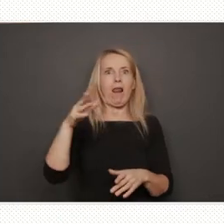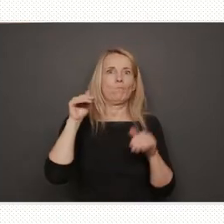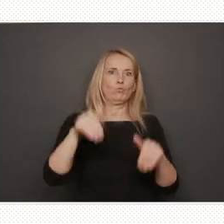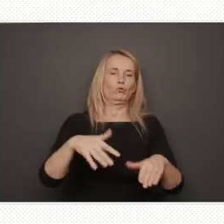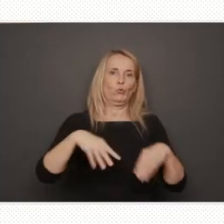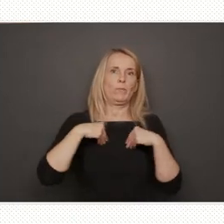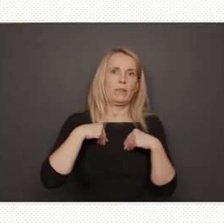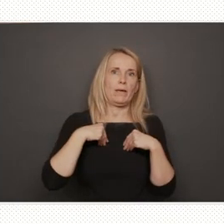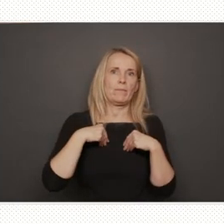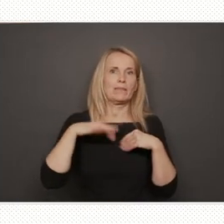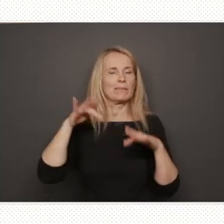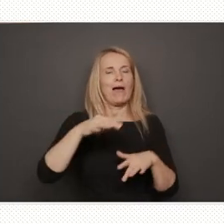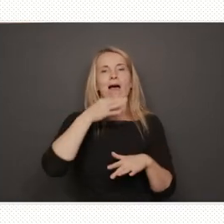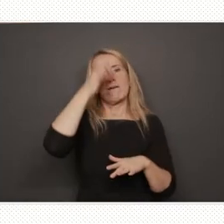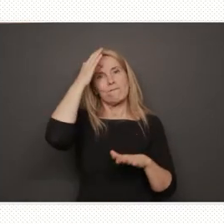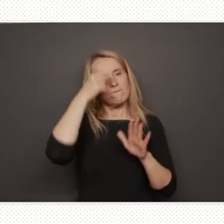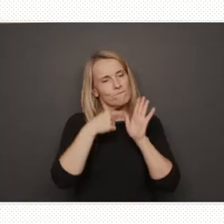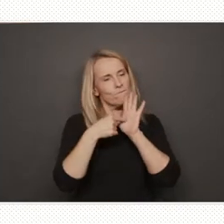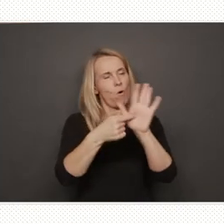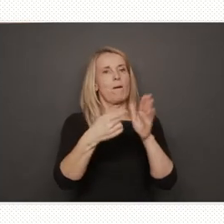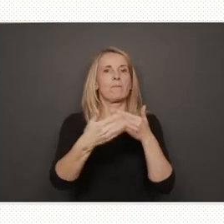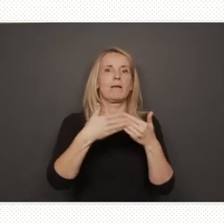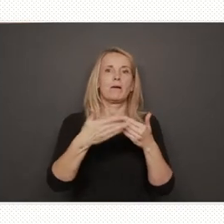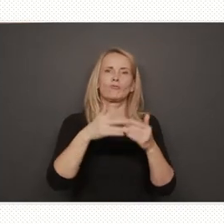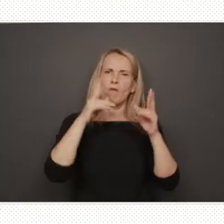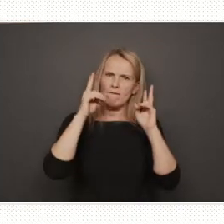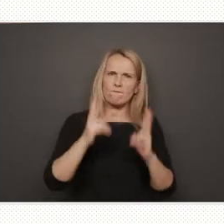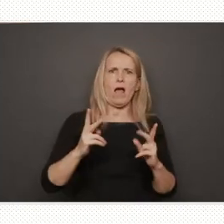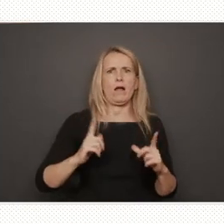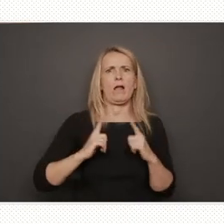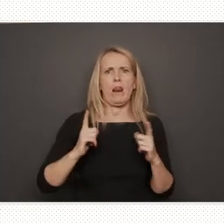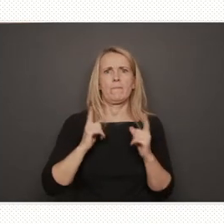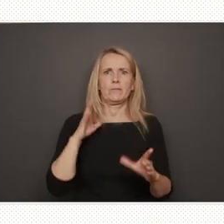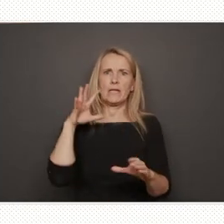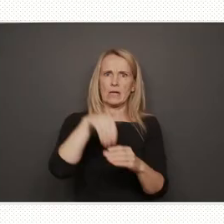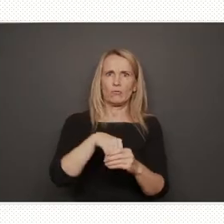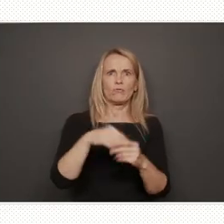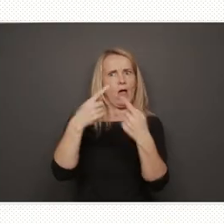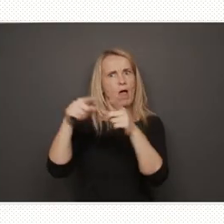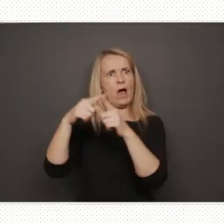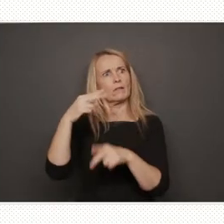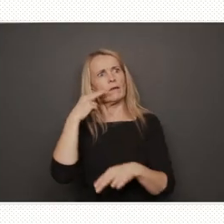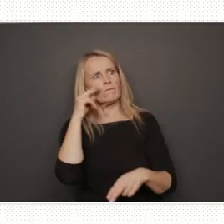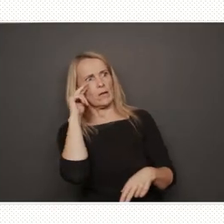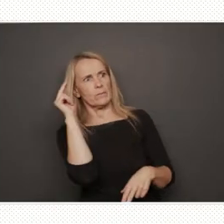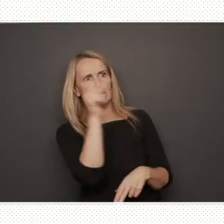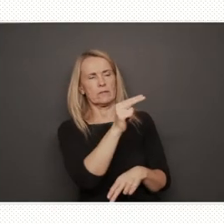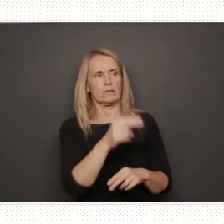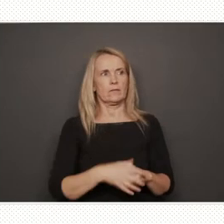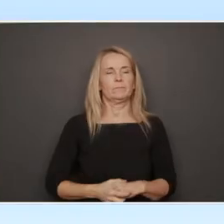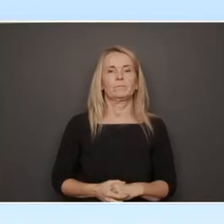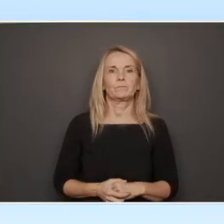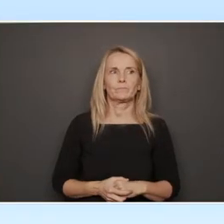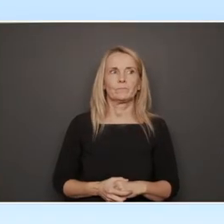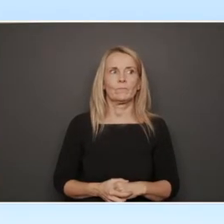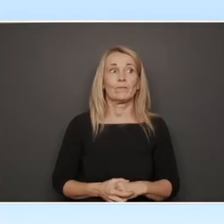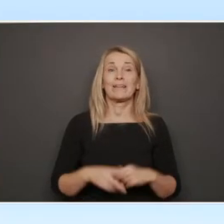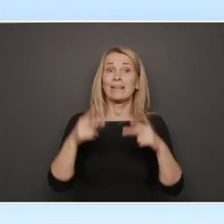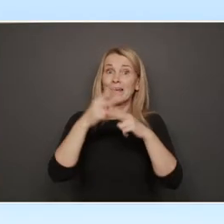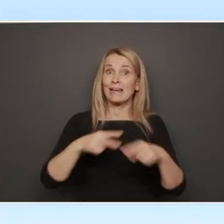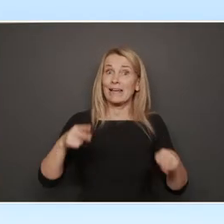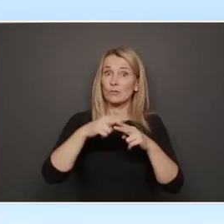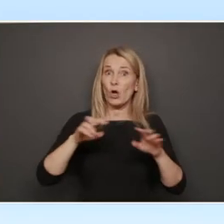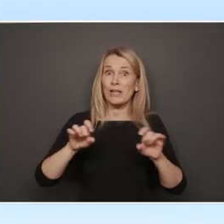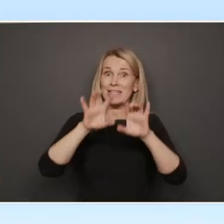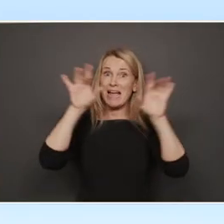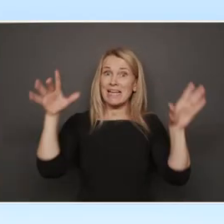und dient als vorbildliches Beispiel für gelebte Inklusion für andere Unternehmen. Das Restaurant